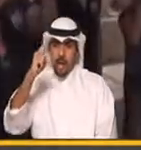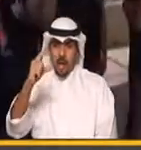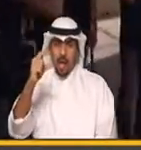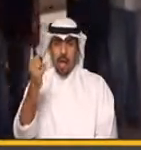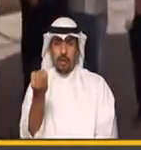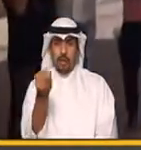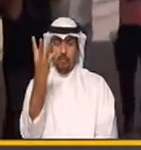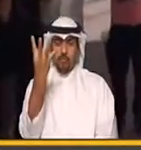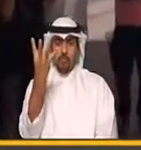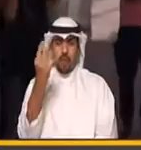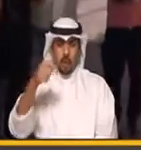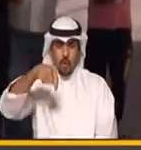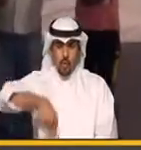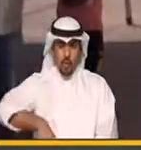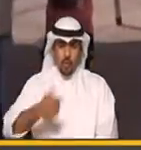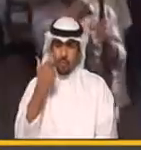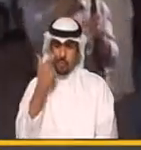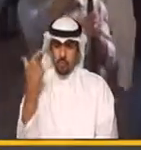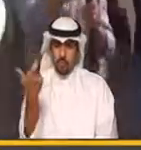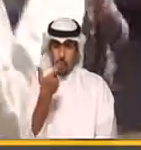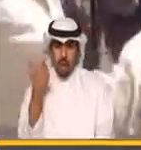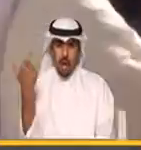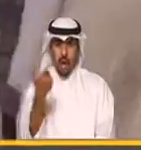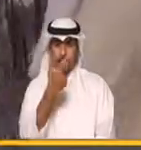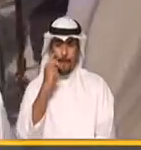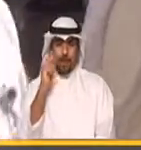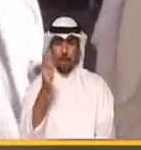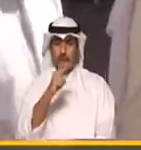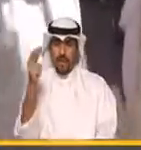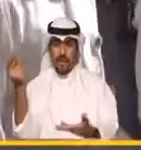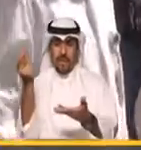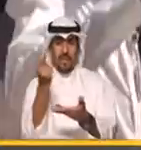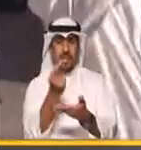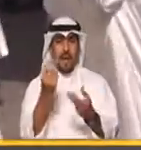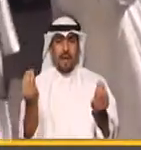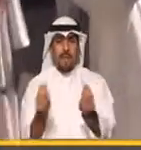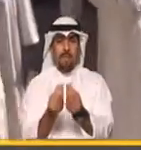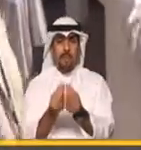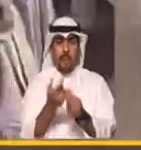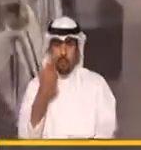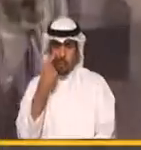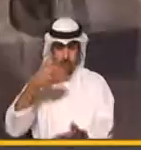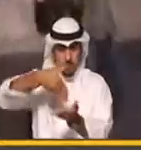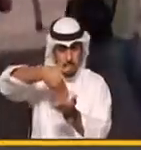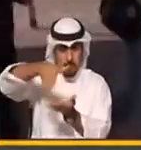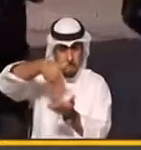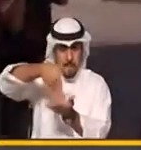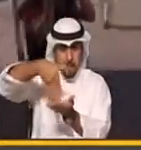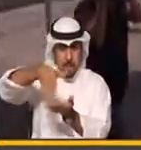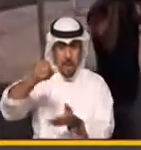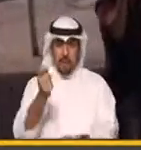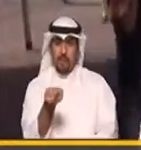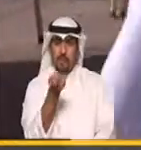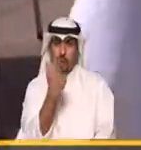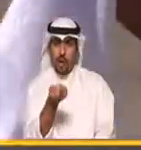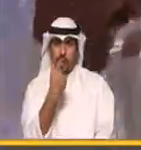الحمد الصباح اليوم بزياره مبنى الاداره العامه لمكافحه المخدرات حيث كان